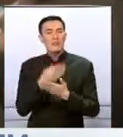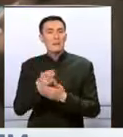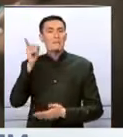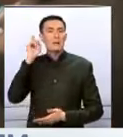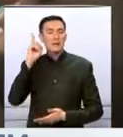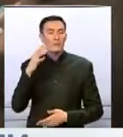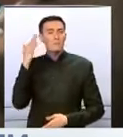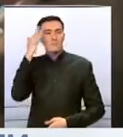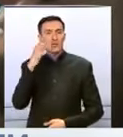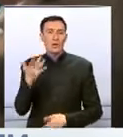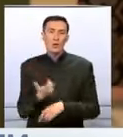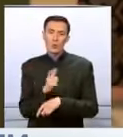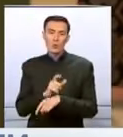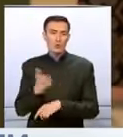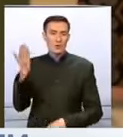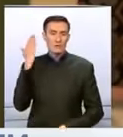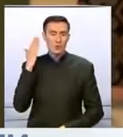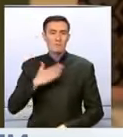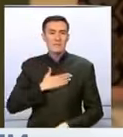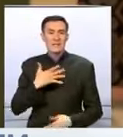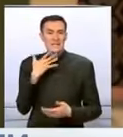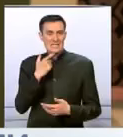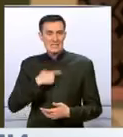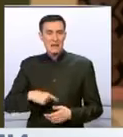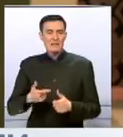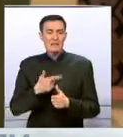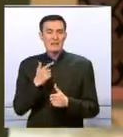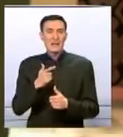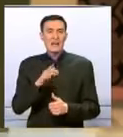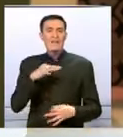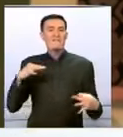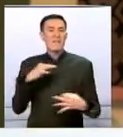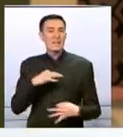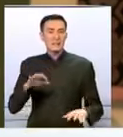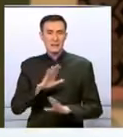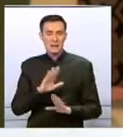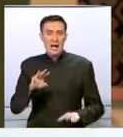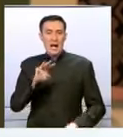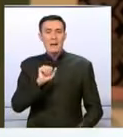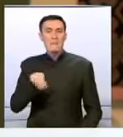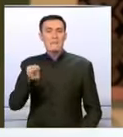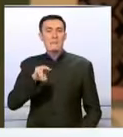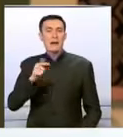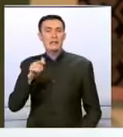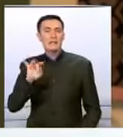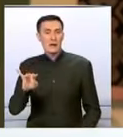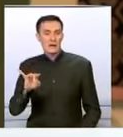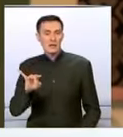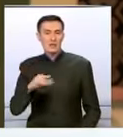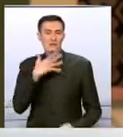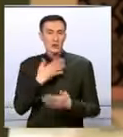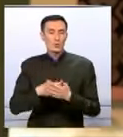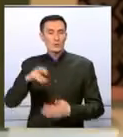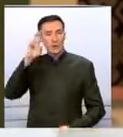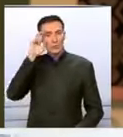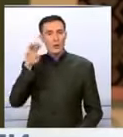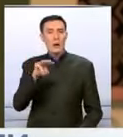предков он мечтал давно. Мы себя называем не венгр, а мадьяр. И страну называем Мажарстан. И